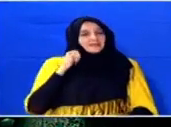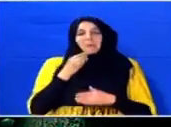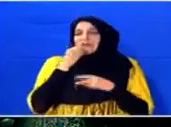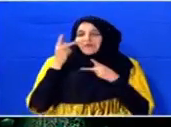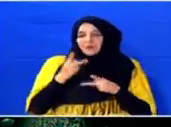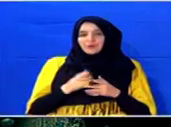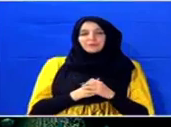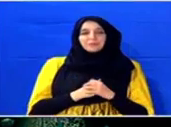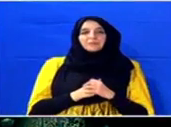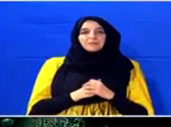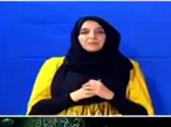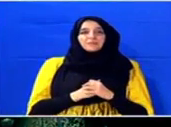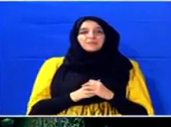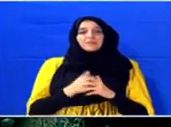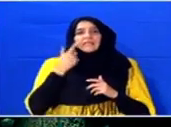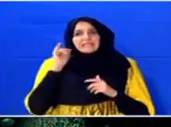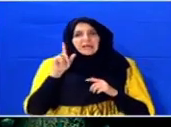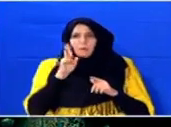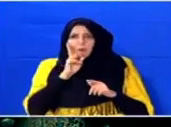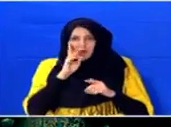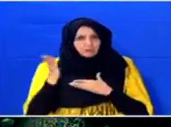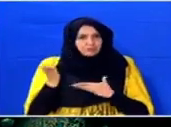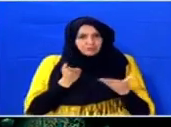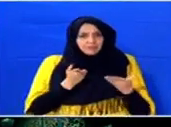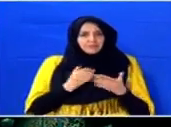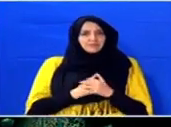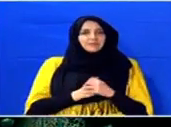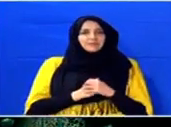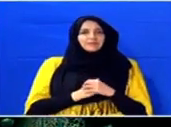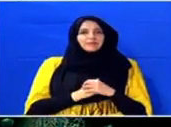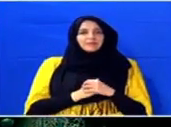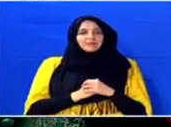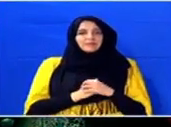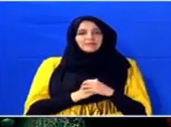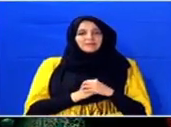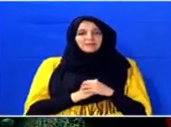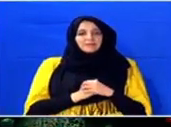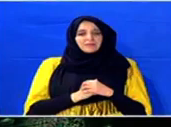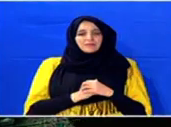اذا كان عندك مشكله نحن همم في الخدمه تفضل نعم